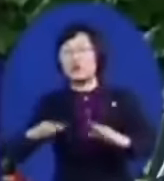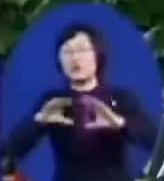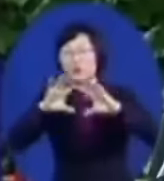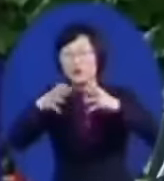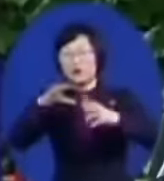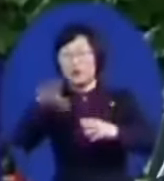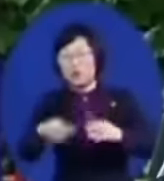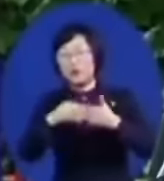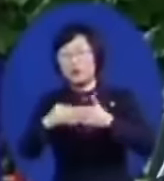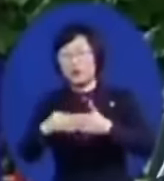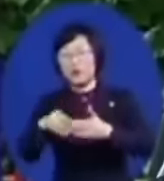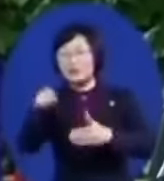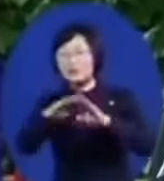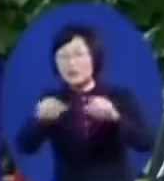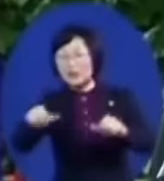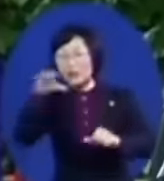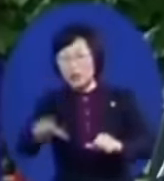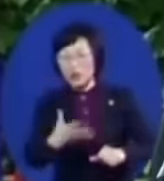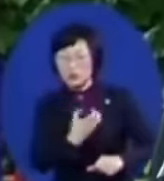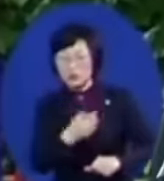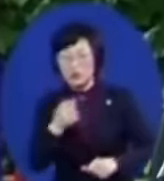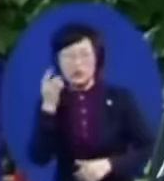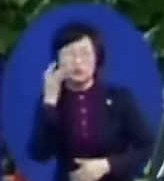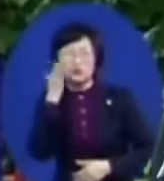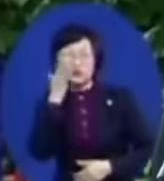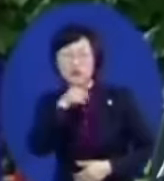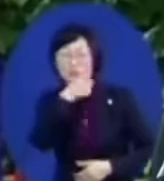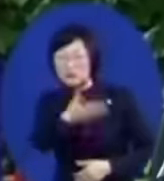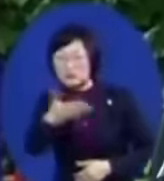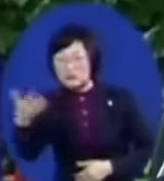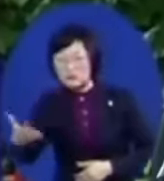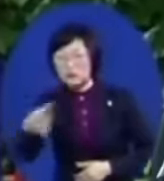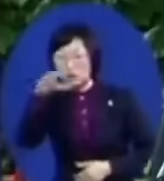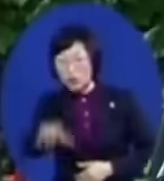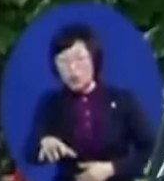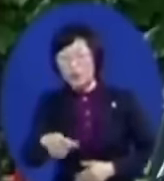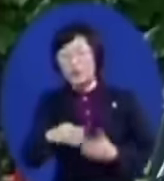이곳으로 인도하사 이 땅 곧 젖과 꿀이 흐르는 땅을 주셨나이다.